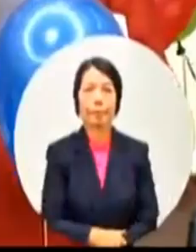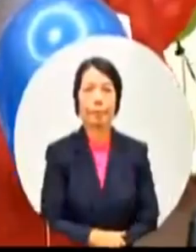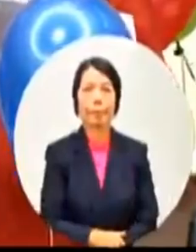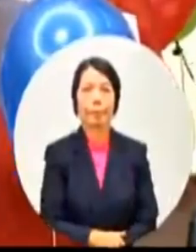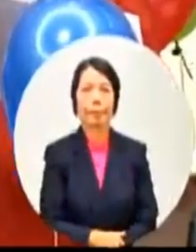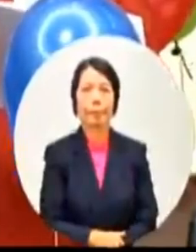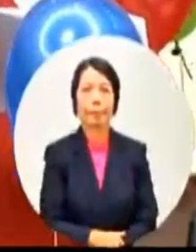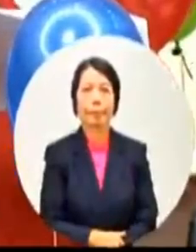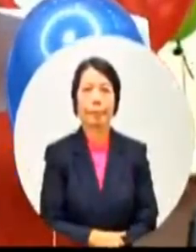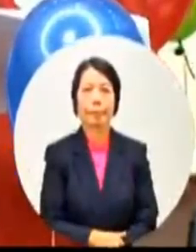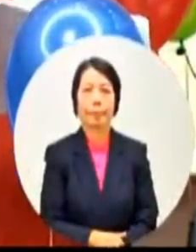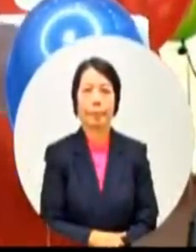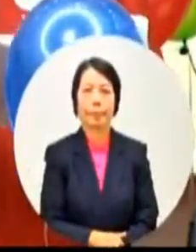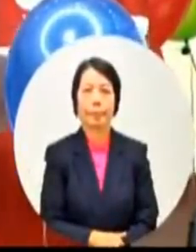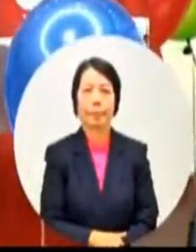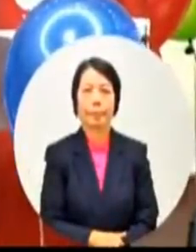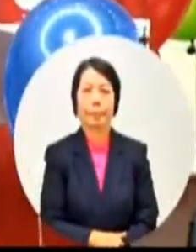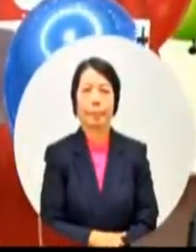好，